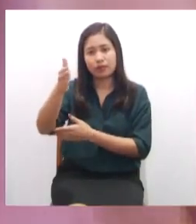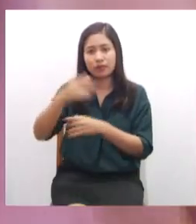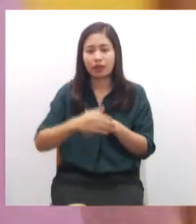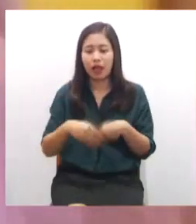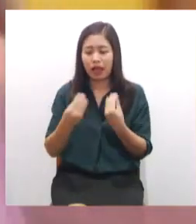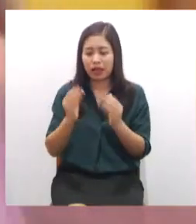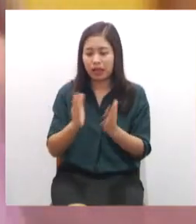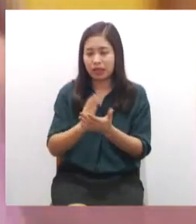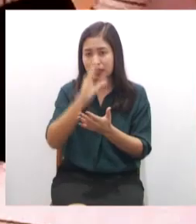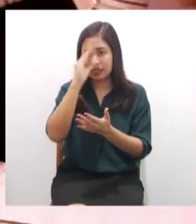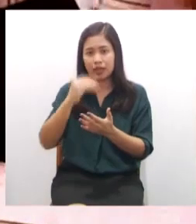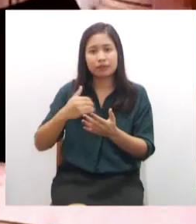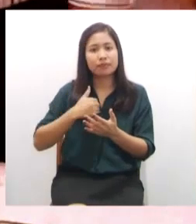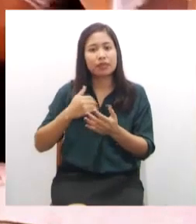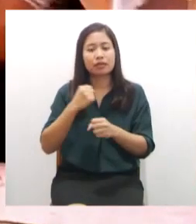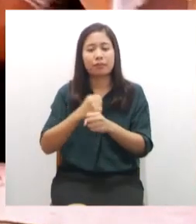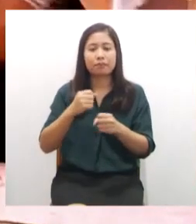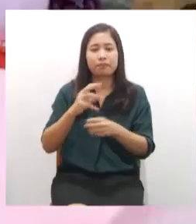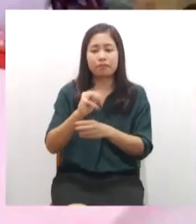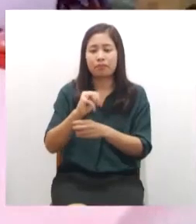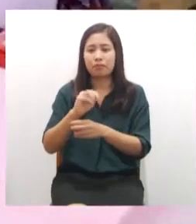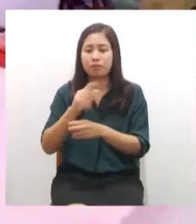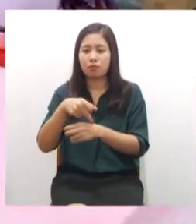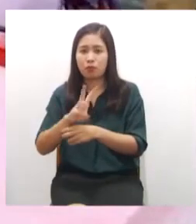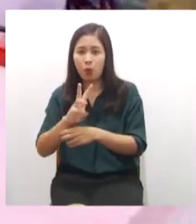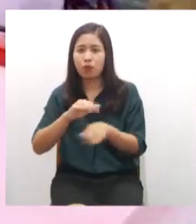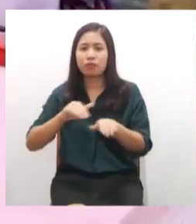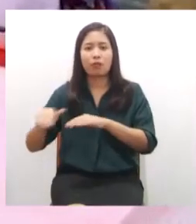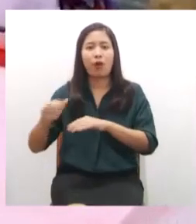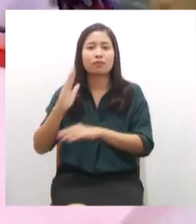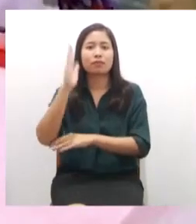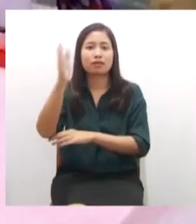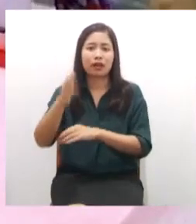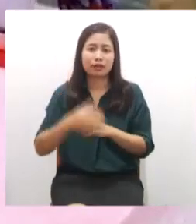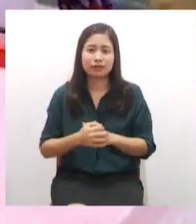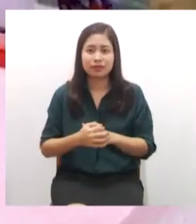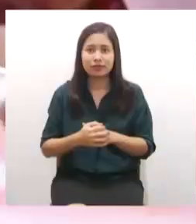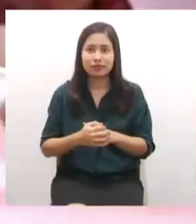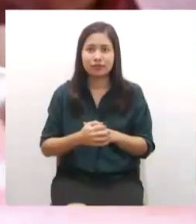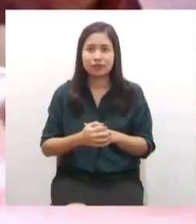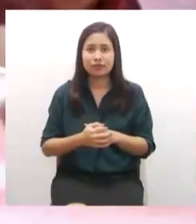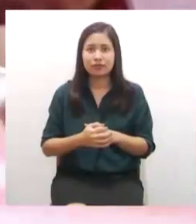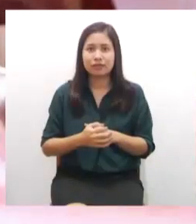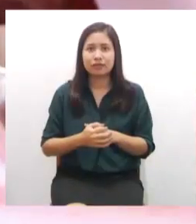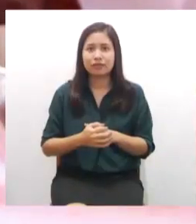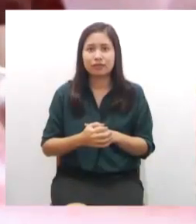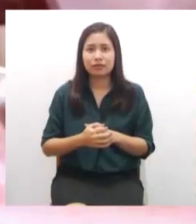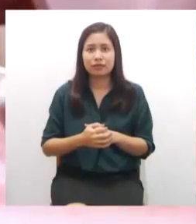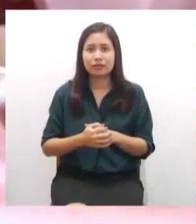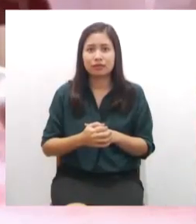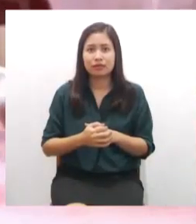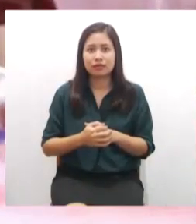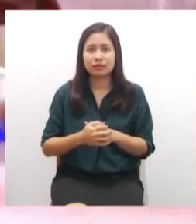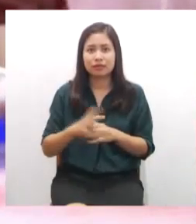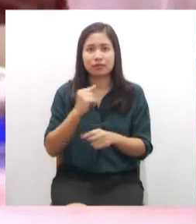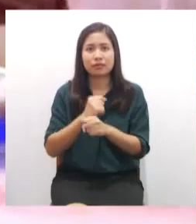รียนเหล่านี้เลื่อนชั้นอยู่ในชั้นป.6 ของปีหน้าครับ รู้สึกดีใจมากที่ได้มาเรียนทำขนม